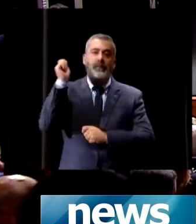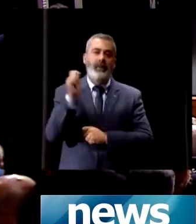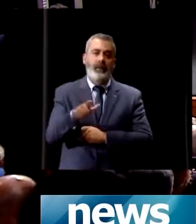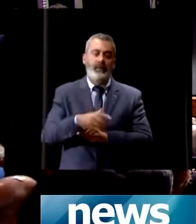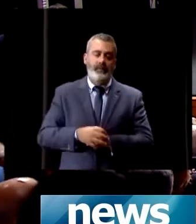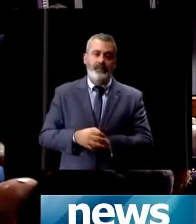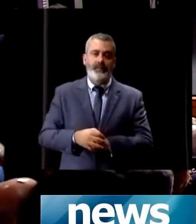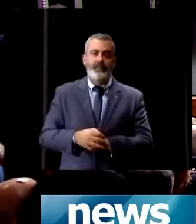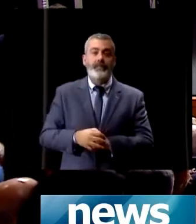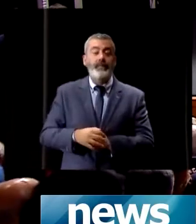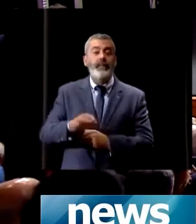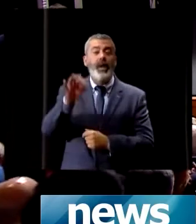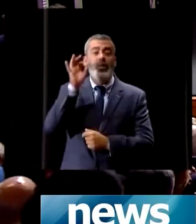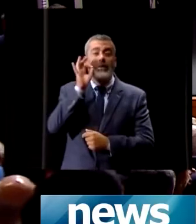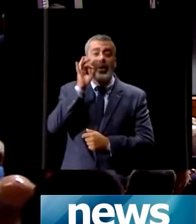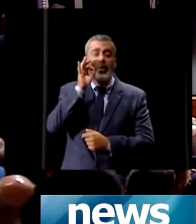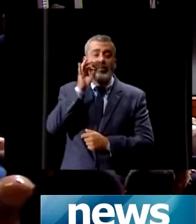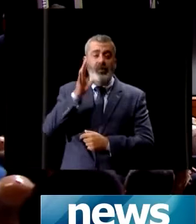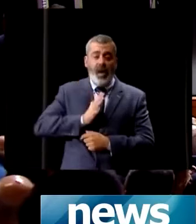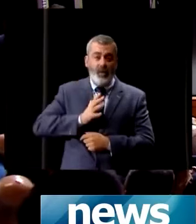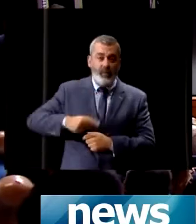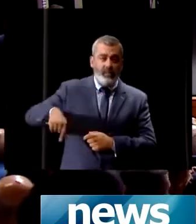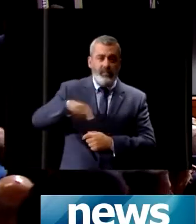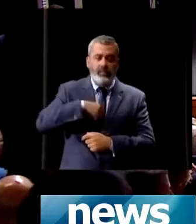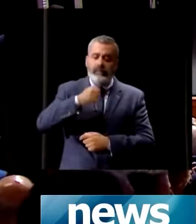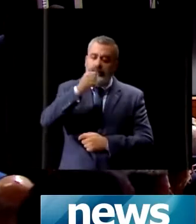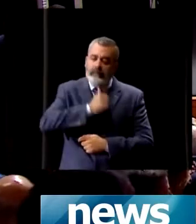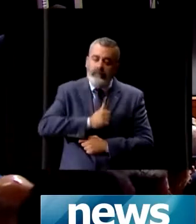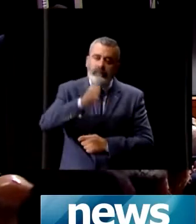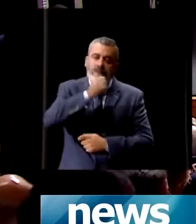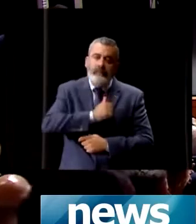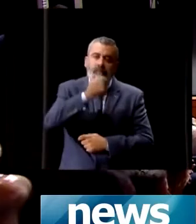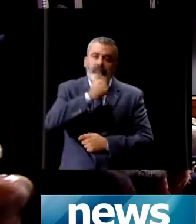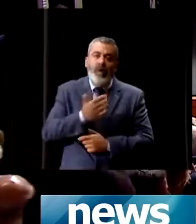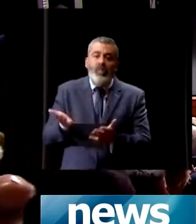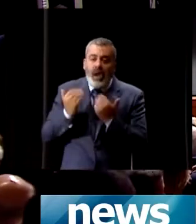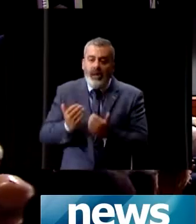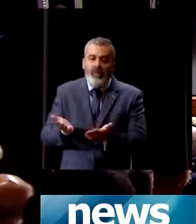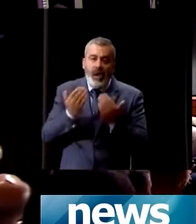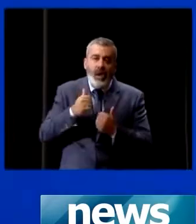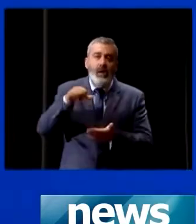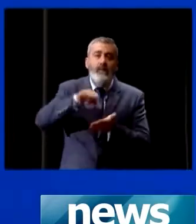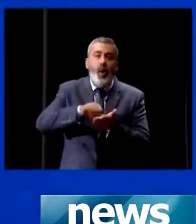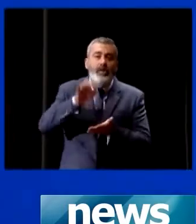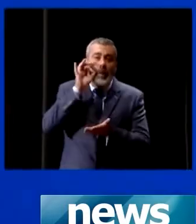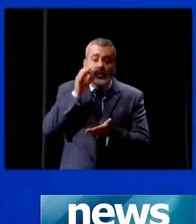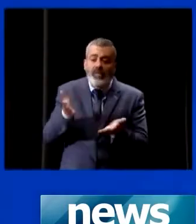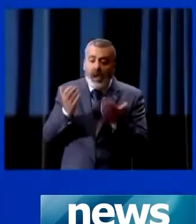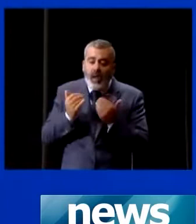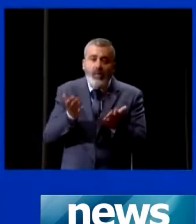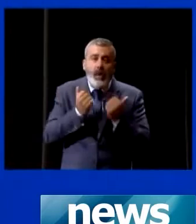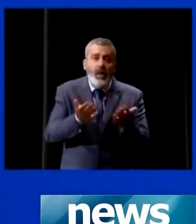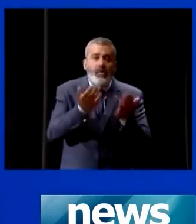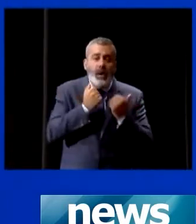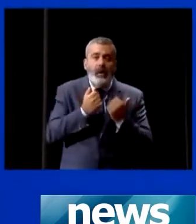Θεσσαλονική υφίστανται την ταλαιπωρία της έλλειψης έργων υποδομής, αλλά και της έλλειψης